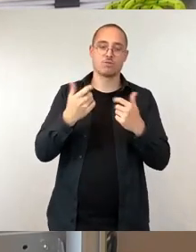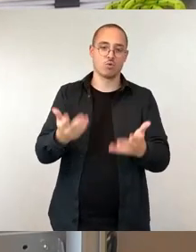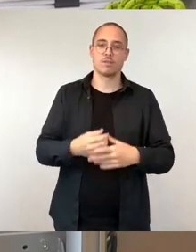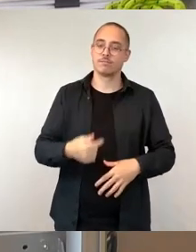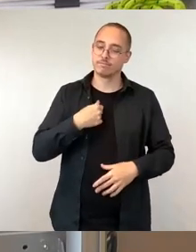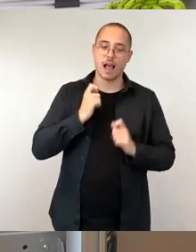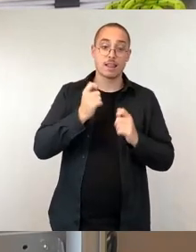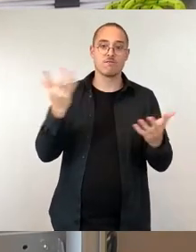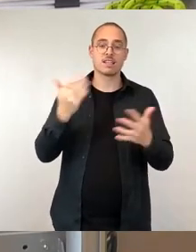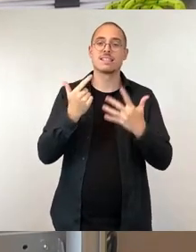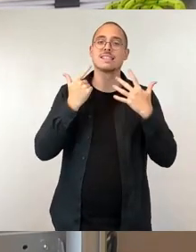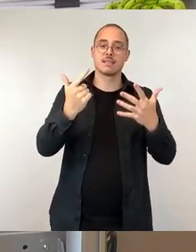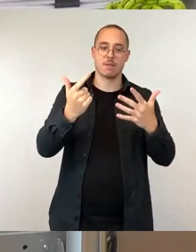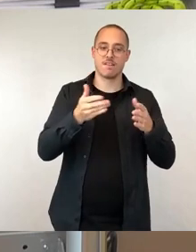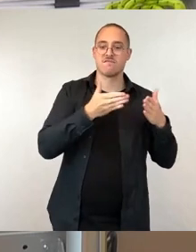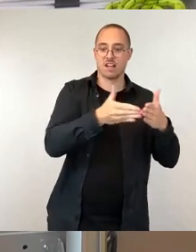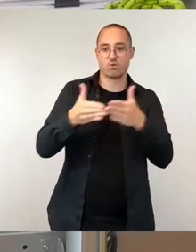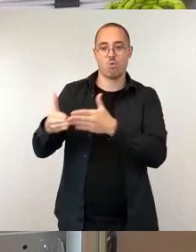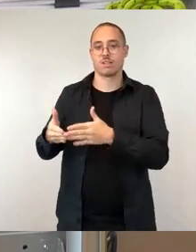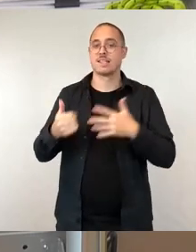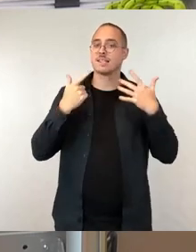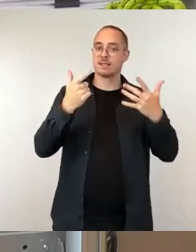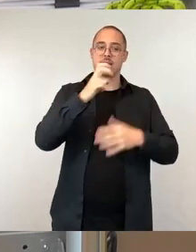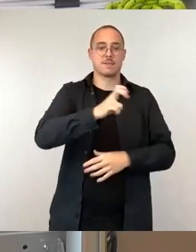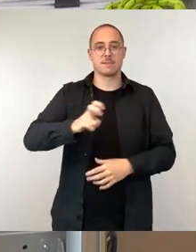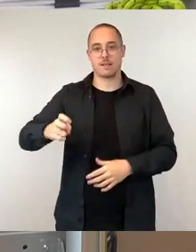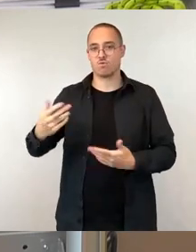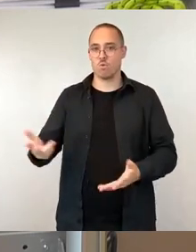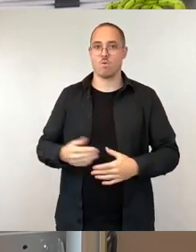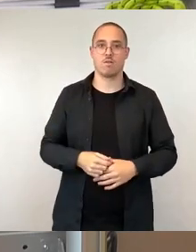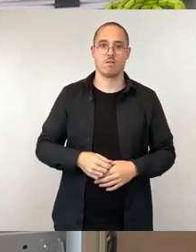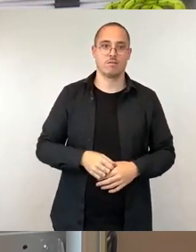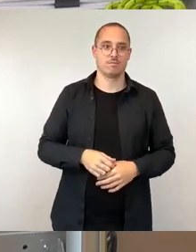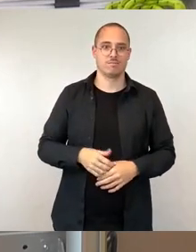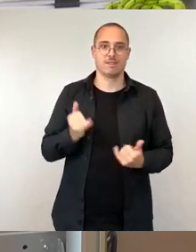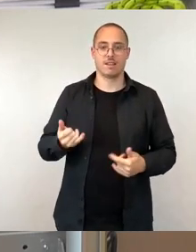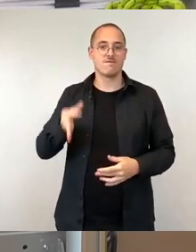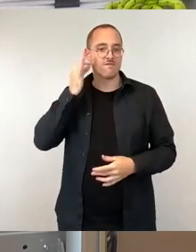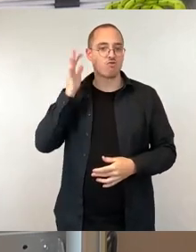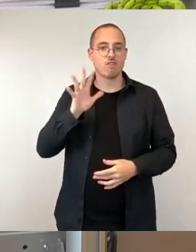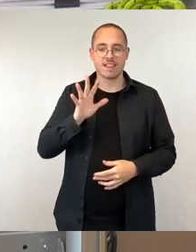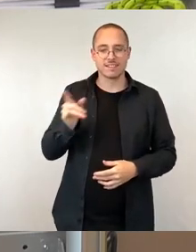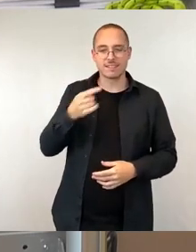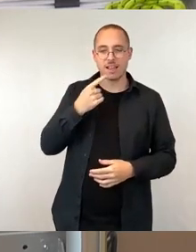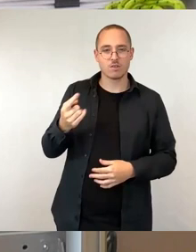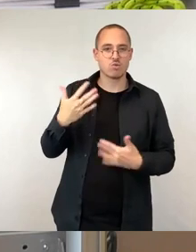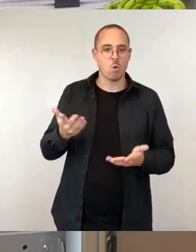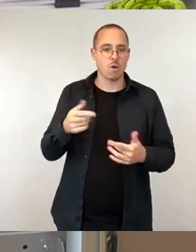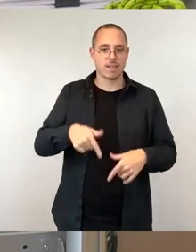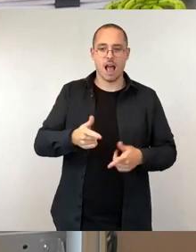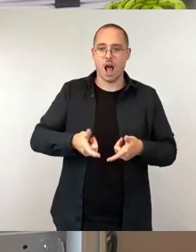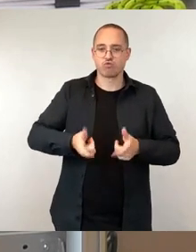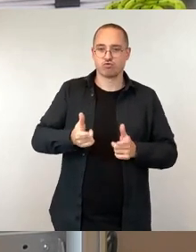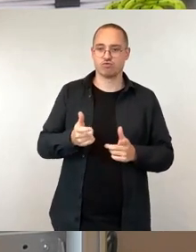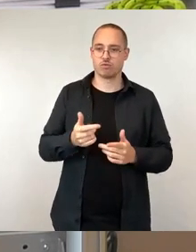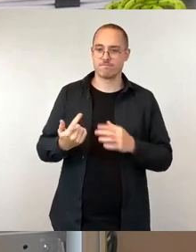7 Sitze. Weil zu behaupten, dass das Frau Schanensky sagte, ist, was im Ausschuss debattiert und besprochen wird, das wird auch im